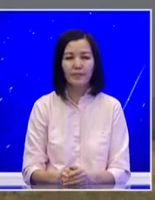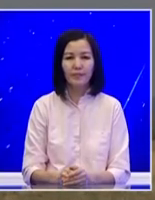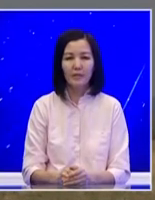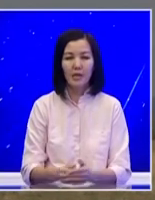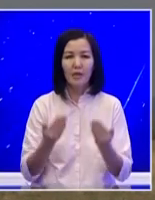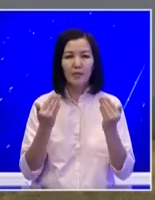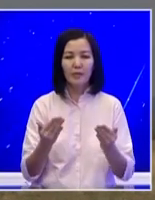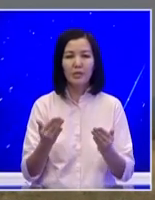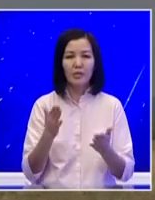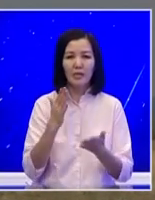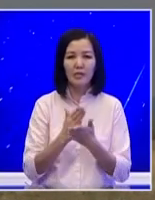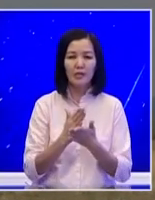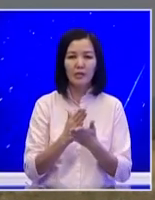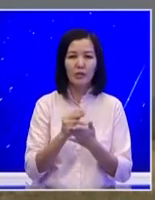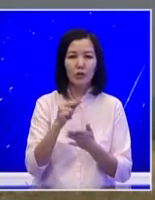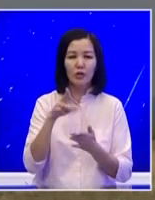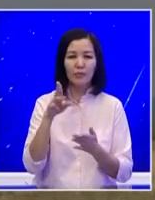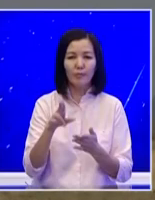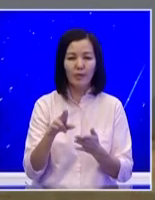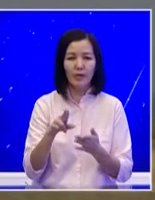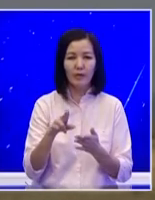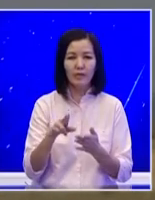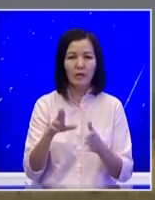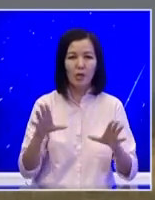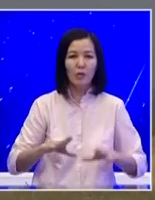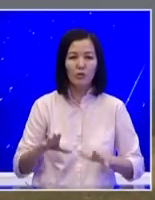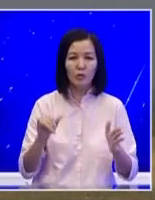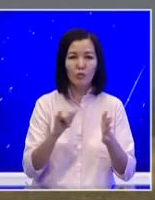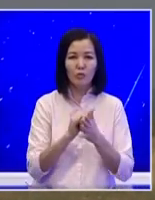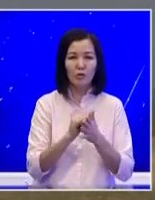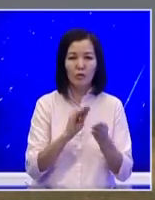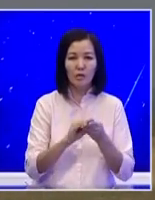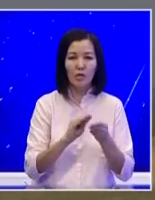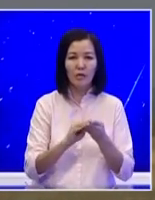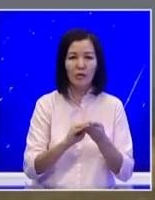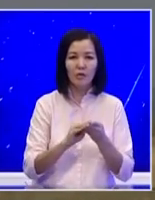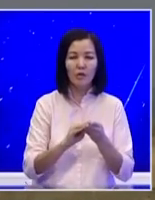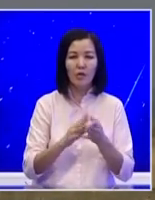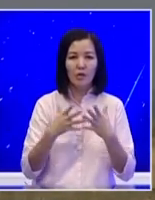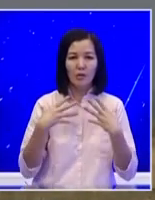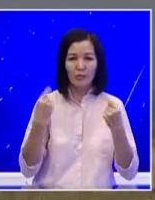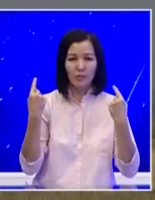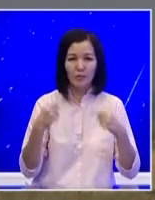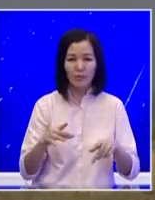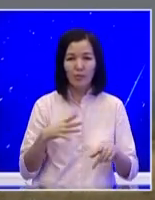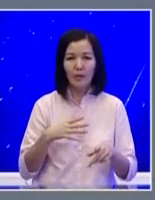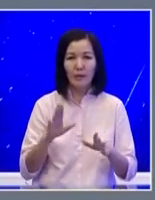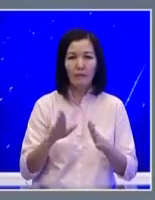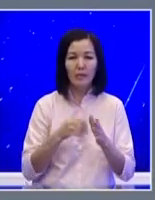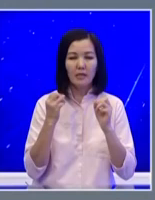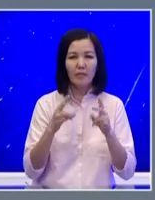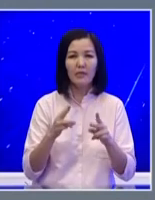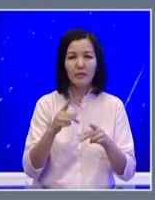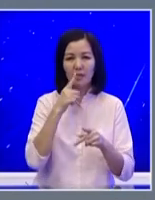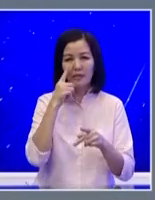Мы сейчас находимся в режиме самоизоляции, но если лошади так и будут стоять в конюшнях, тогда они быстро потеряют свою форму. Поэтому мы в безопасной зоне за городом